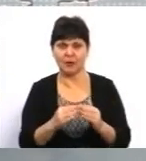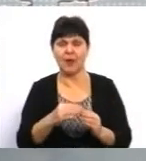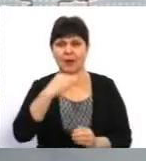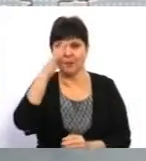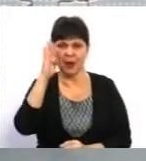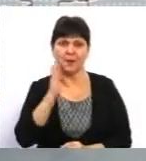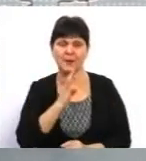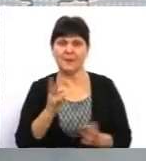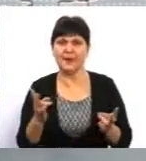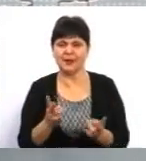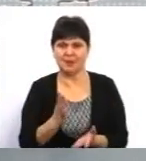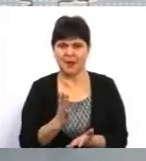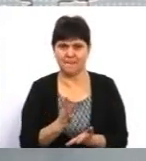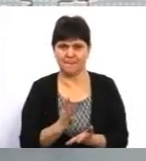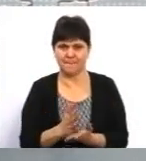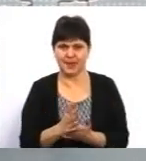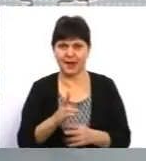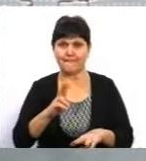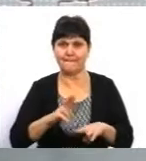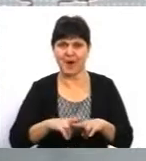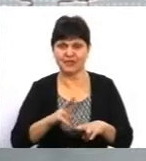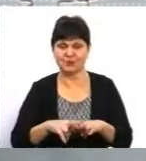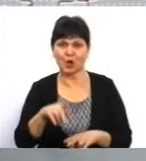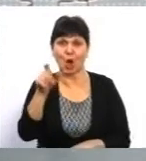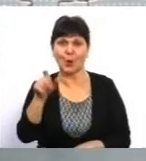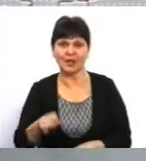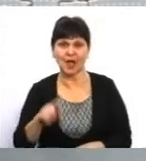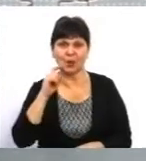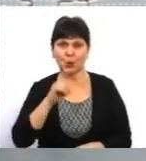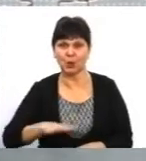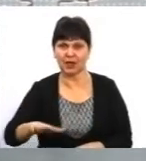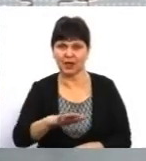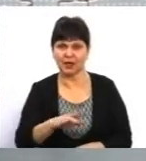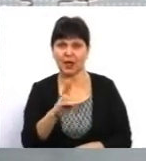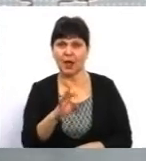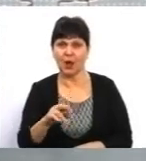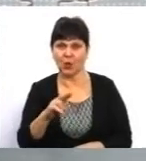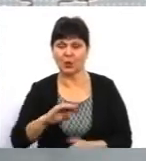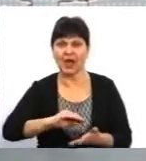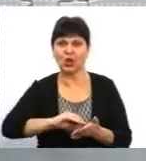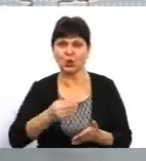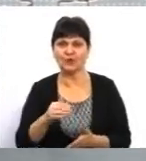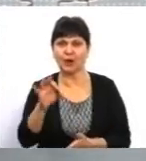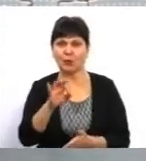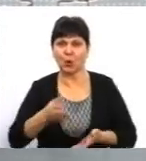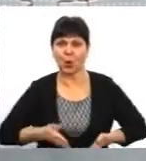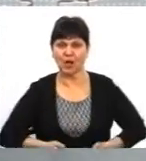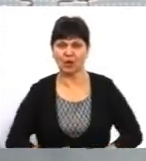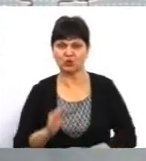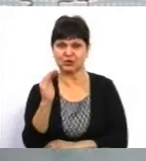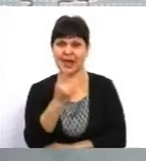як я вже зазначала раніше, паспорта громадян України, ідентифікаційні коди і довідку про народження дитини з